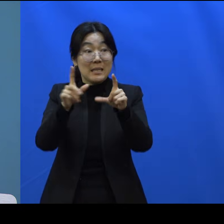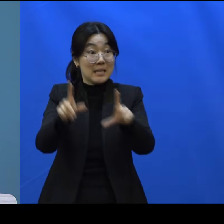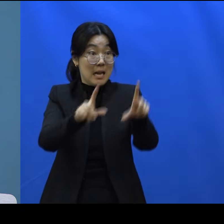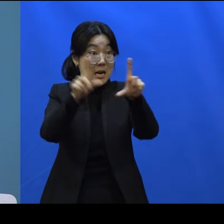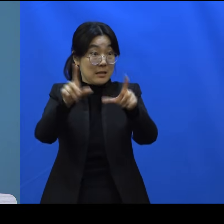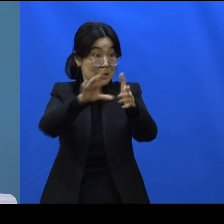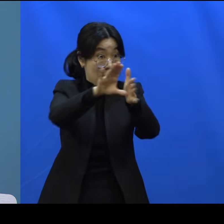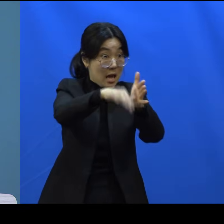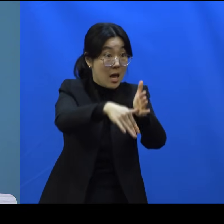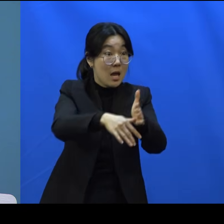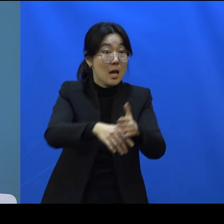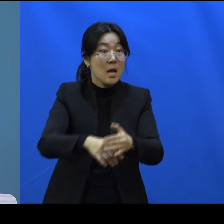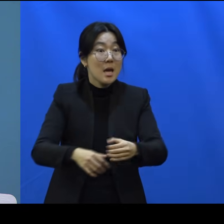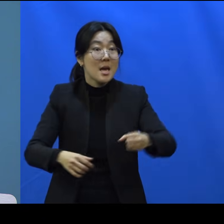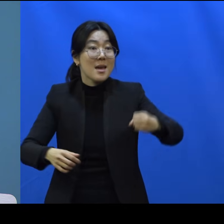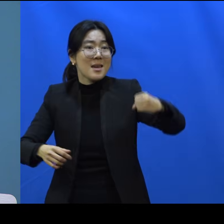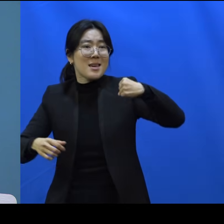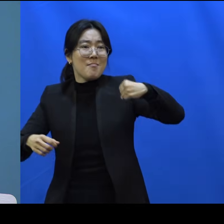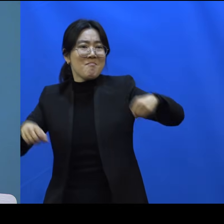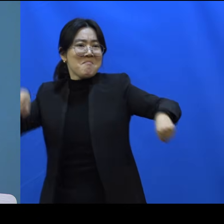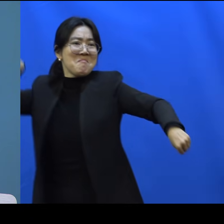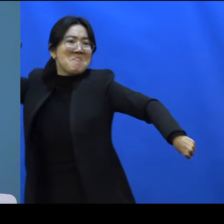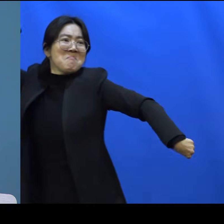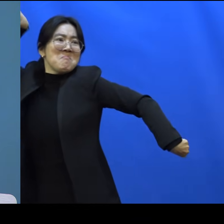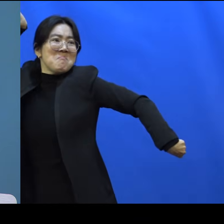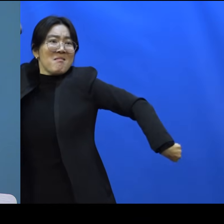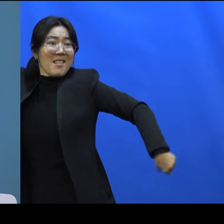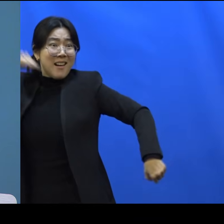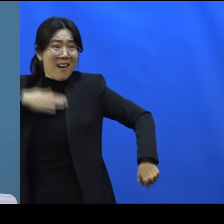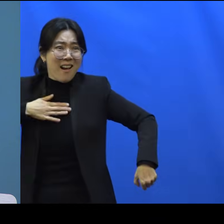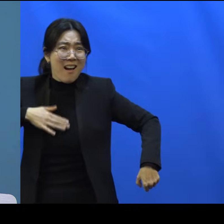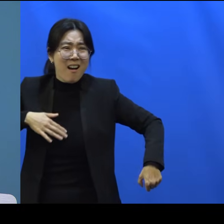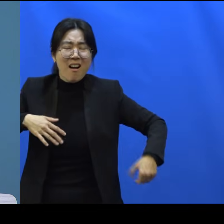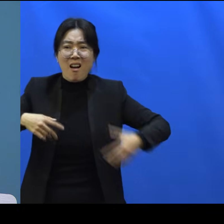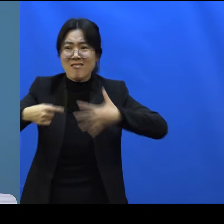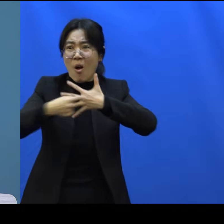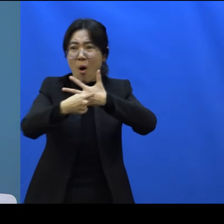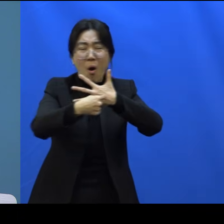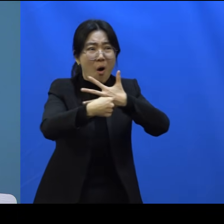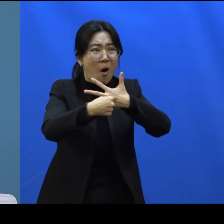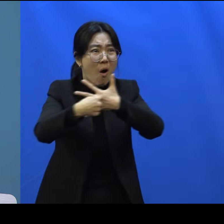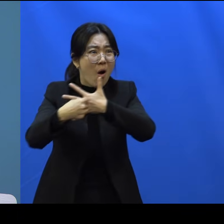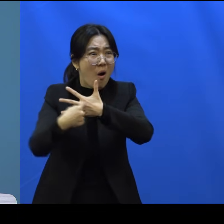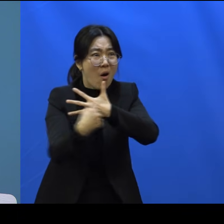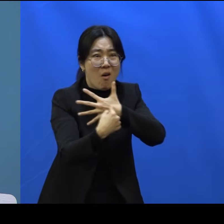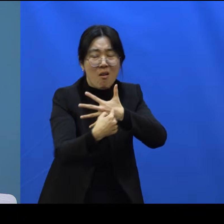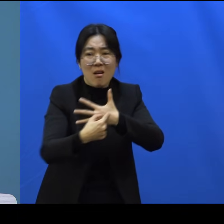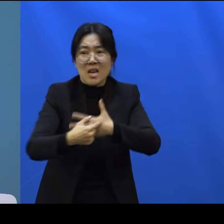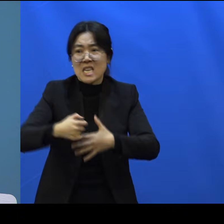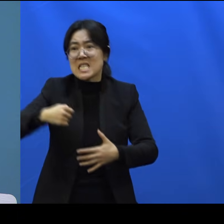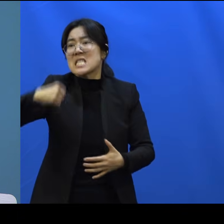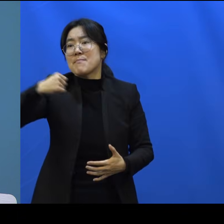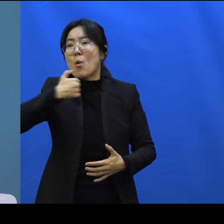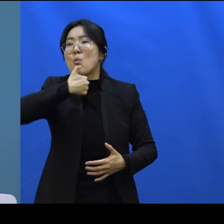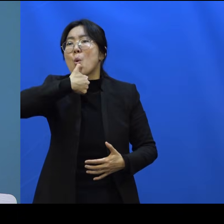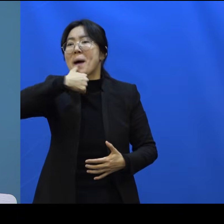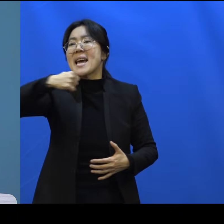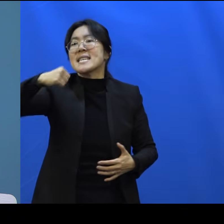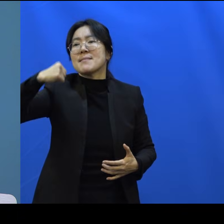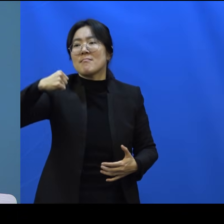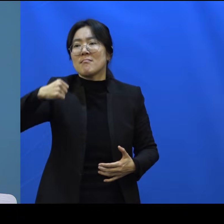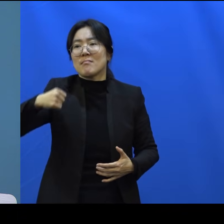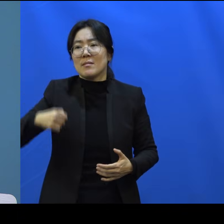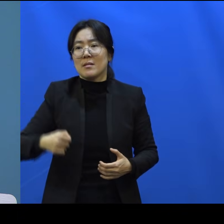그리스의 시대, 그 힘을 숭배하던 시대, 로마의 힘이 세계를 제압하던 시대예요. 그런 문화